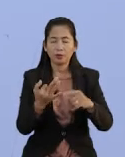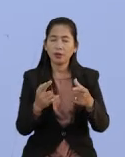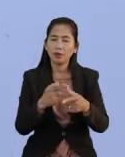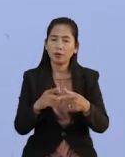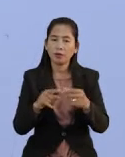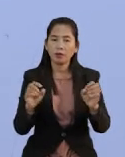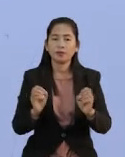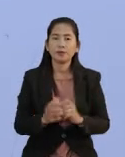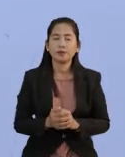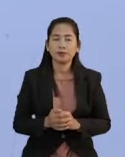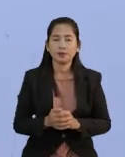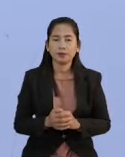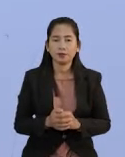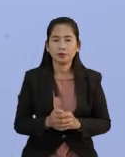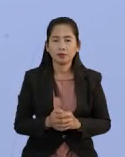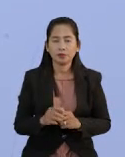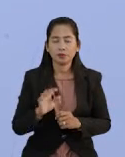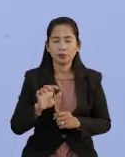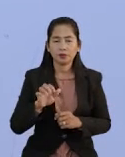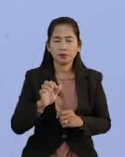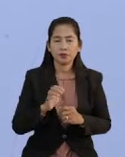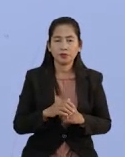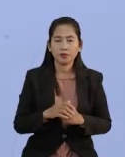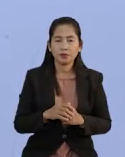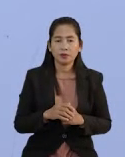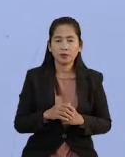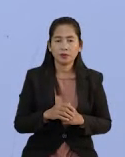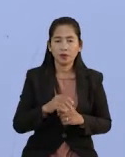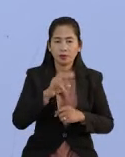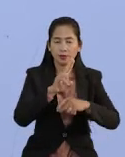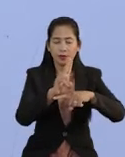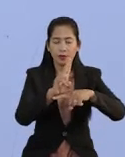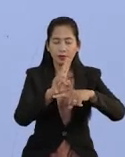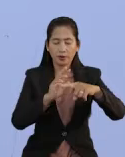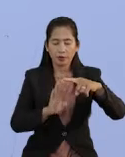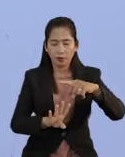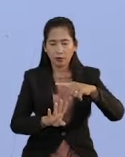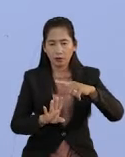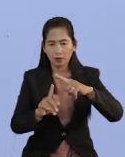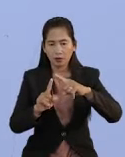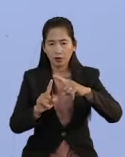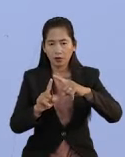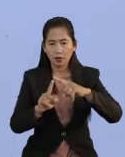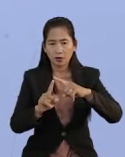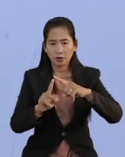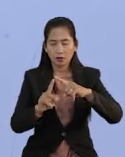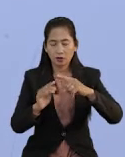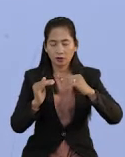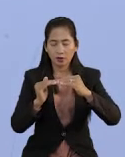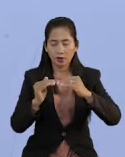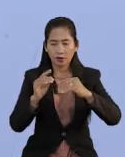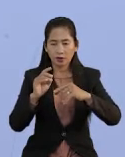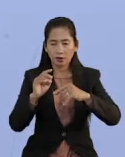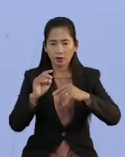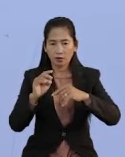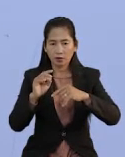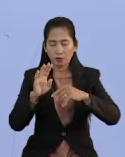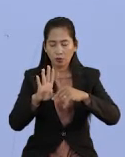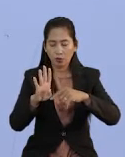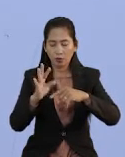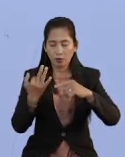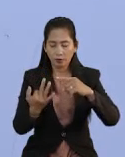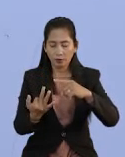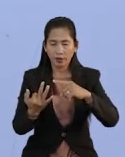rửa tề chà mà dùm nói tiết cứ pì phía buôn sma nâng